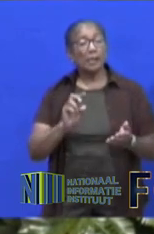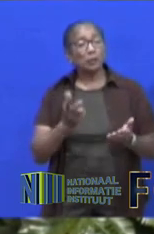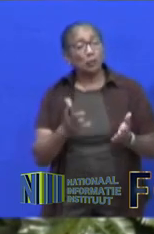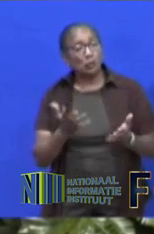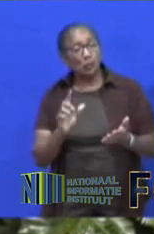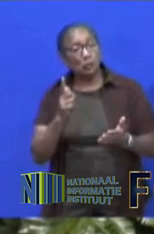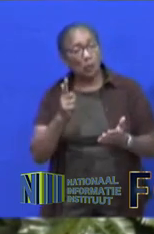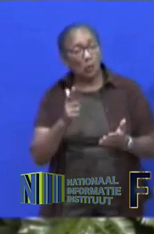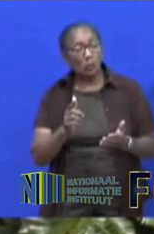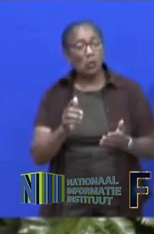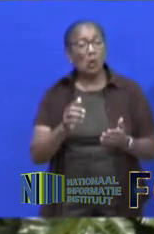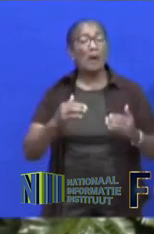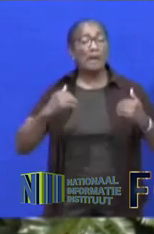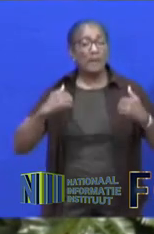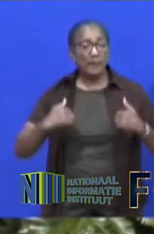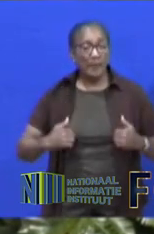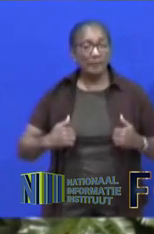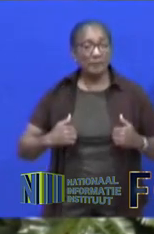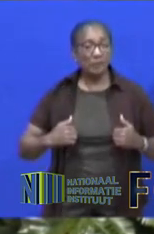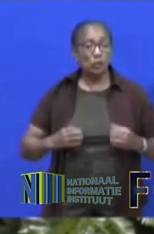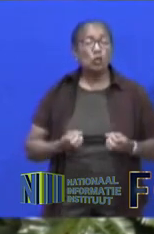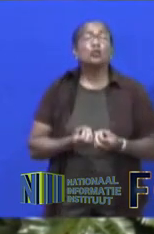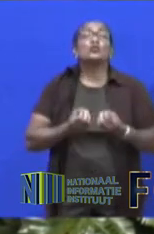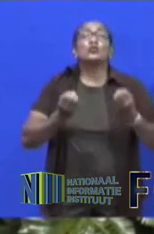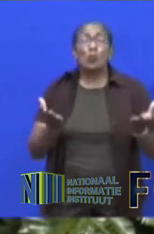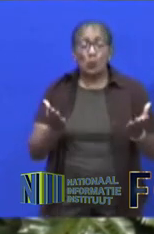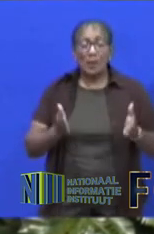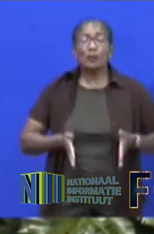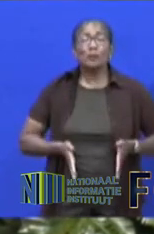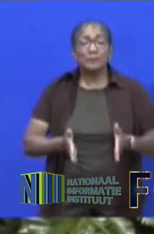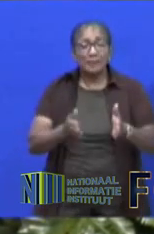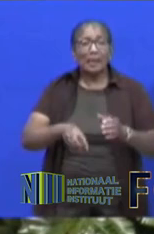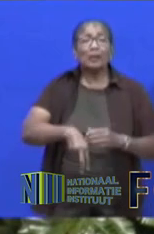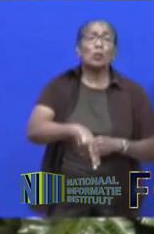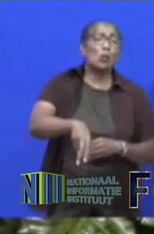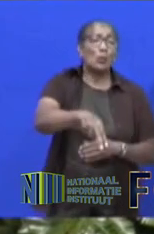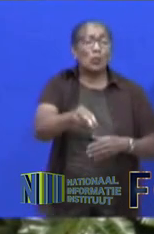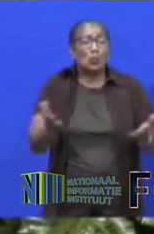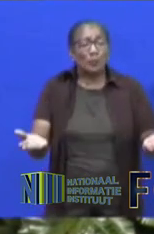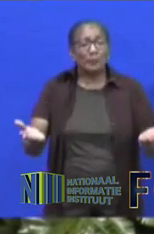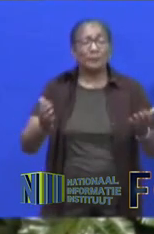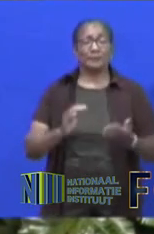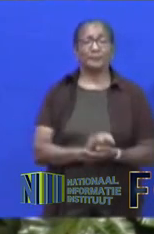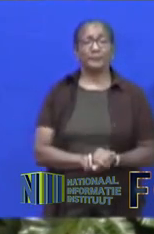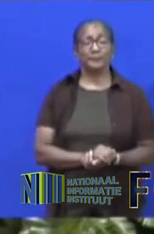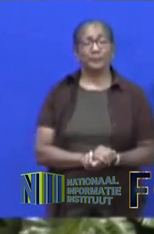nog mensen zich onnodig op straat begaven.